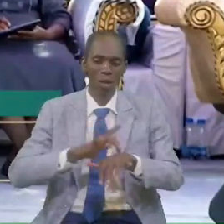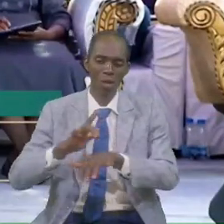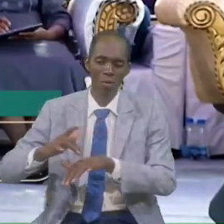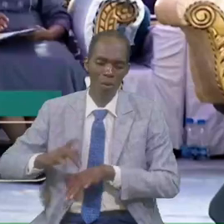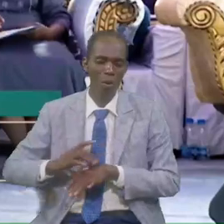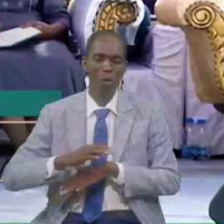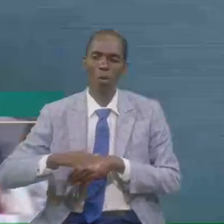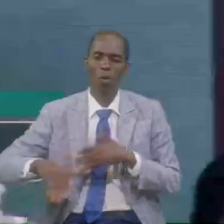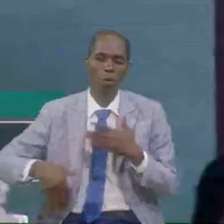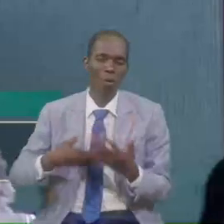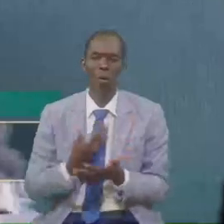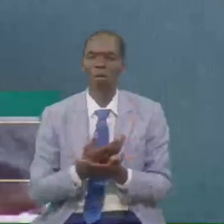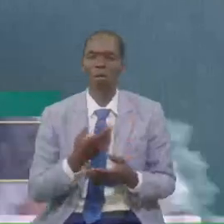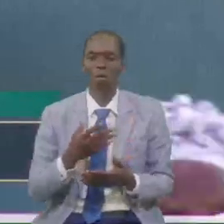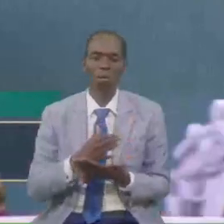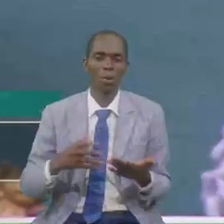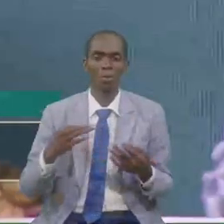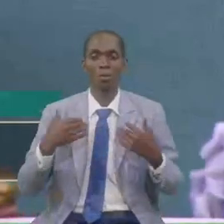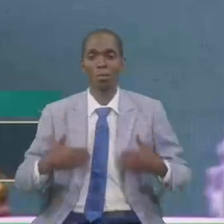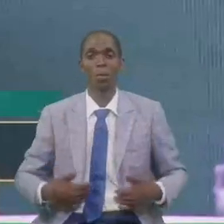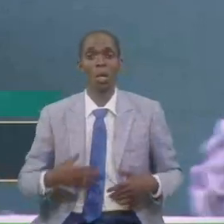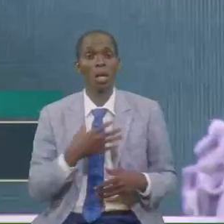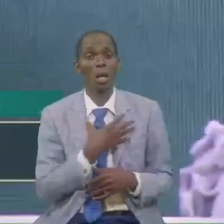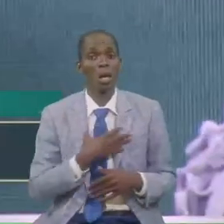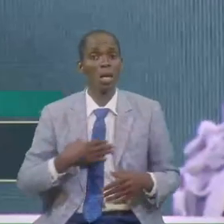Cela nous désorganise.